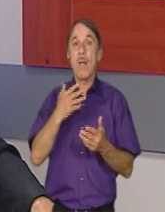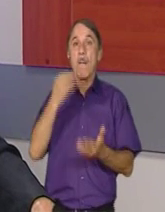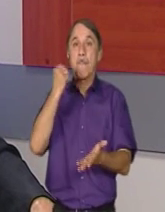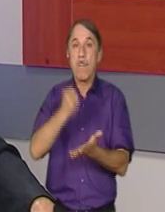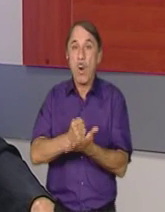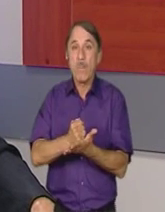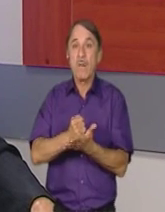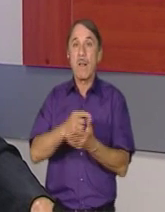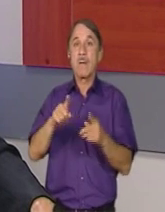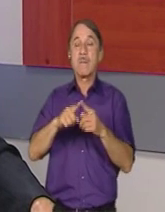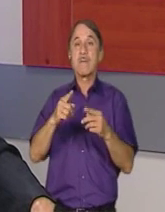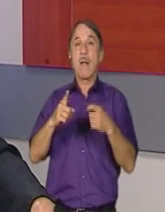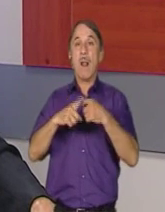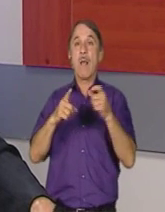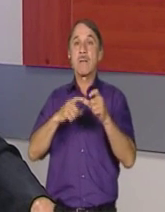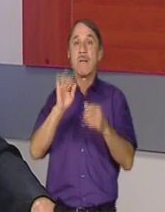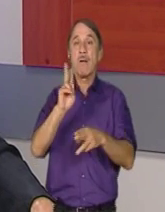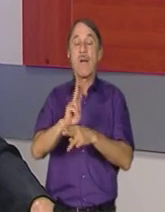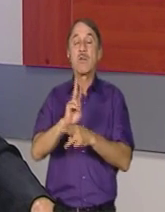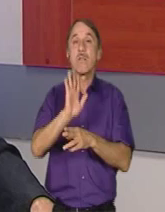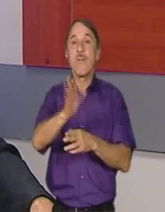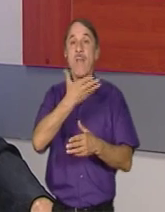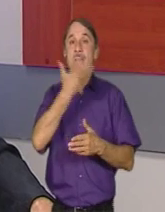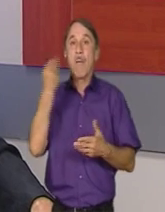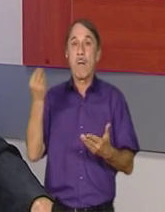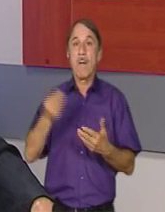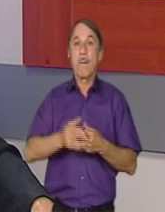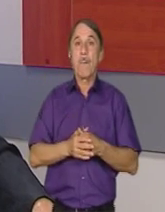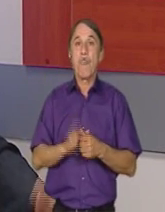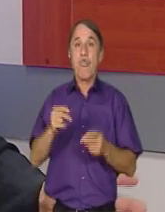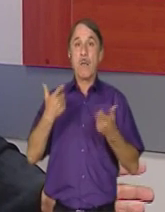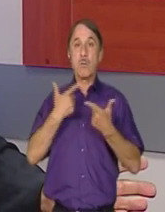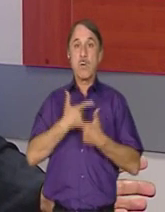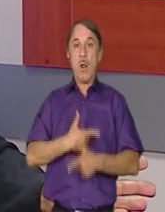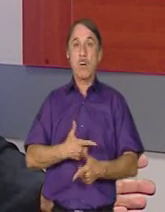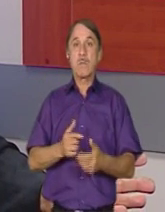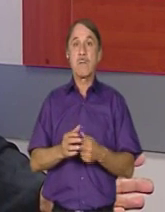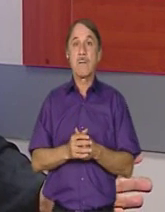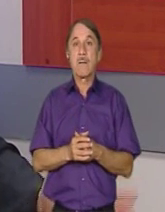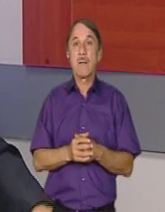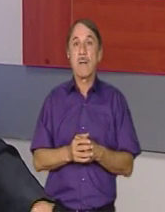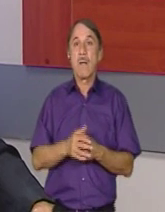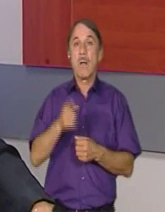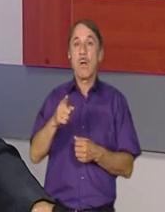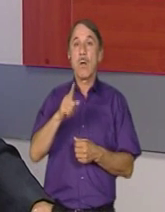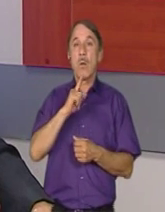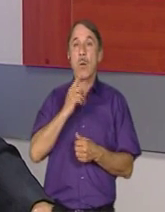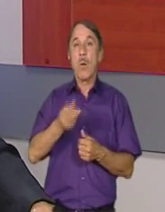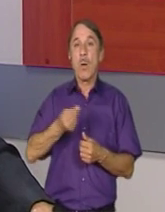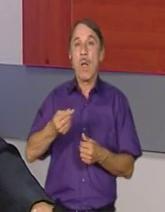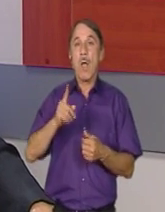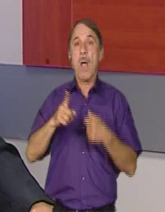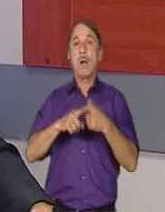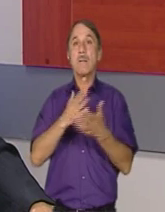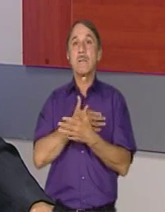je potvrda iz katastra, vaše zemlje nema. Nažalost, to je taj